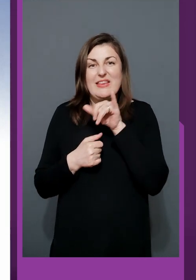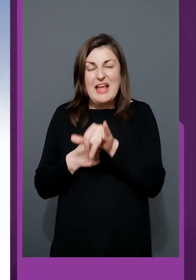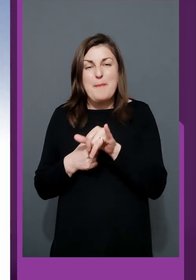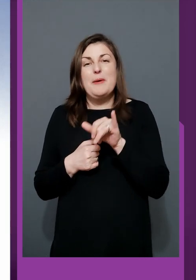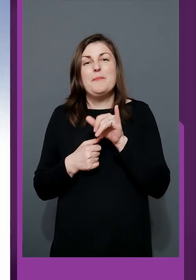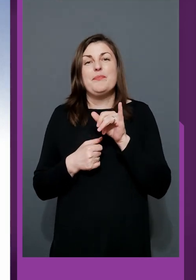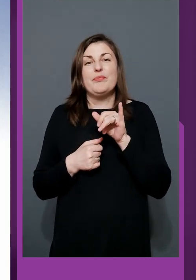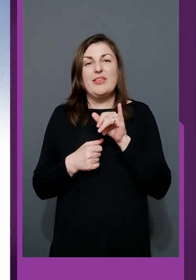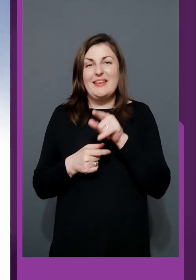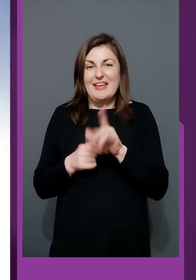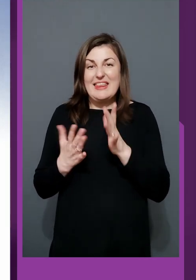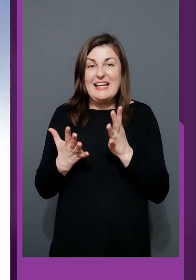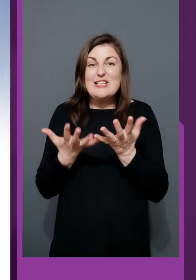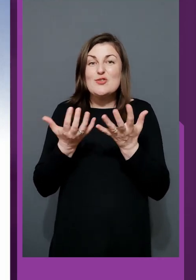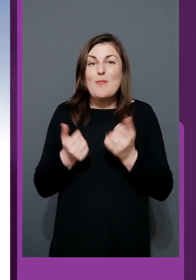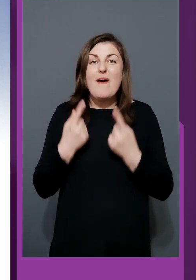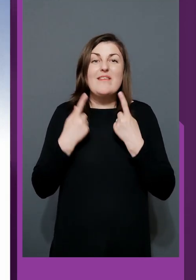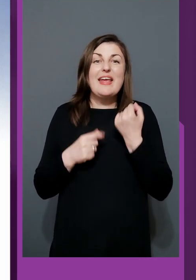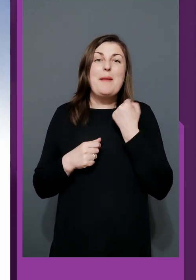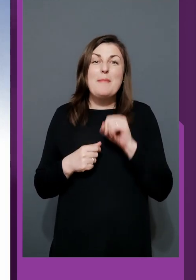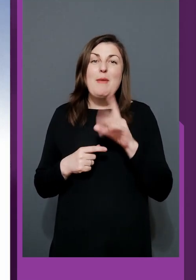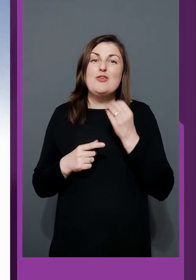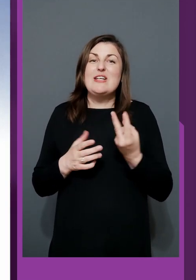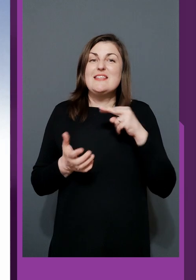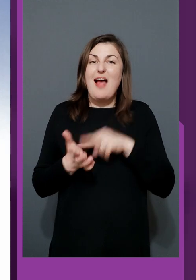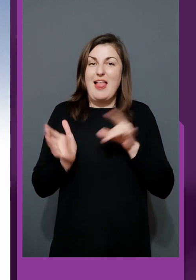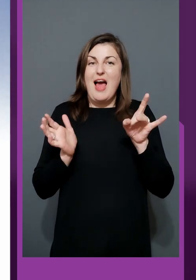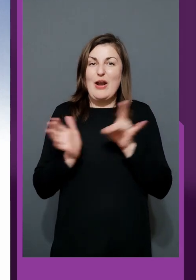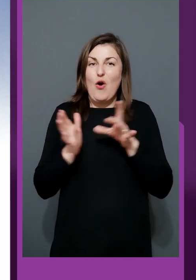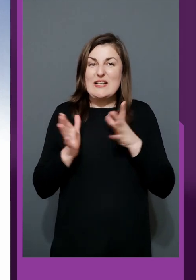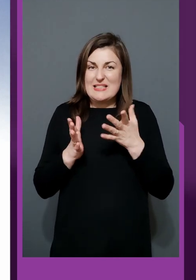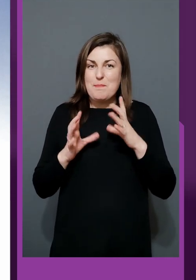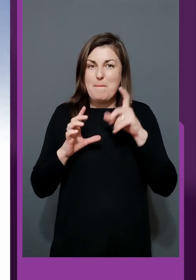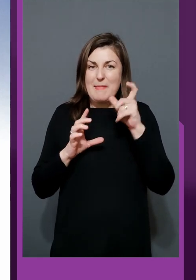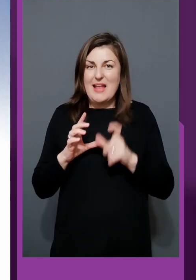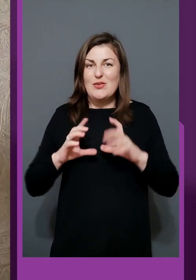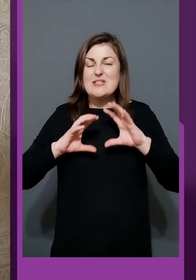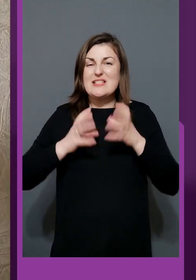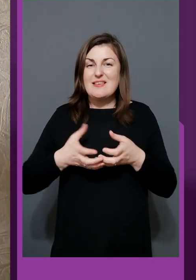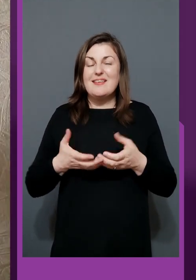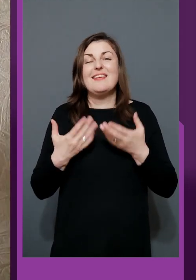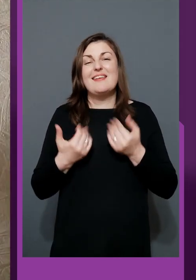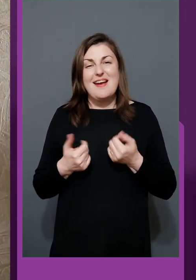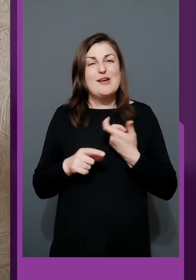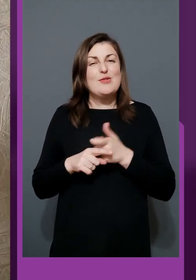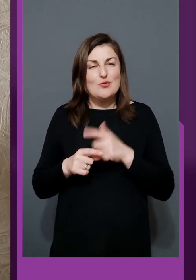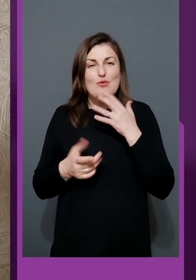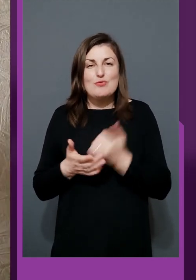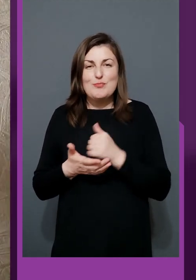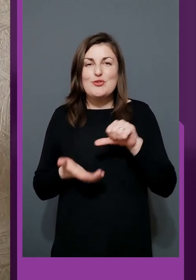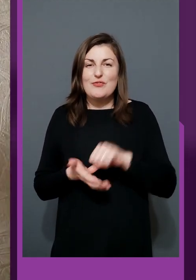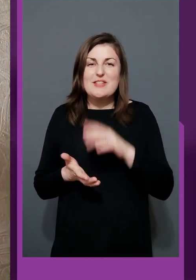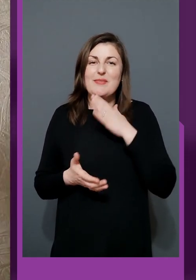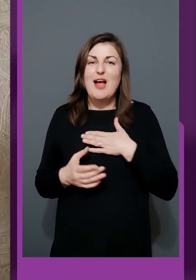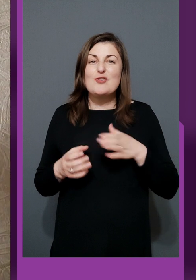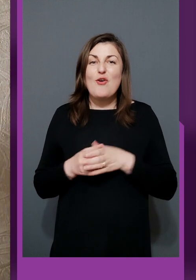в тебе Ти не тільки здобула великі Перемоги але ще і стала рекордсменкою світу так дуже успішний